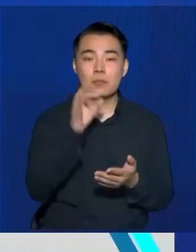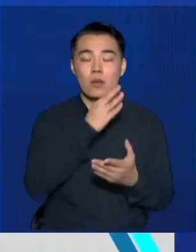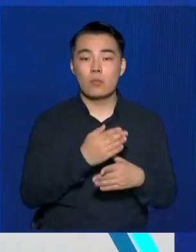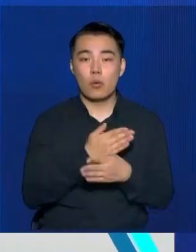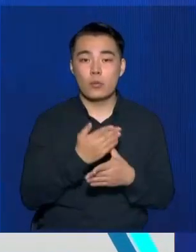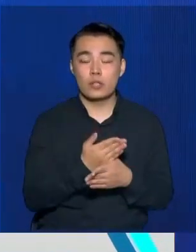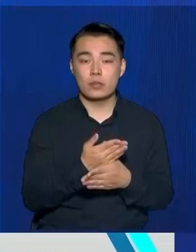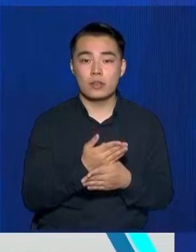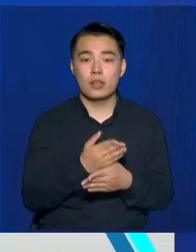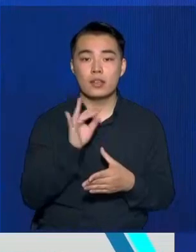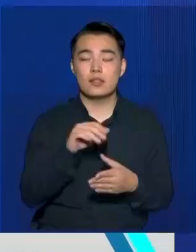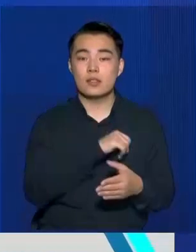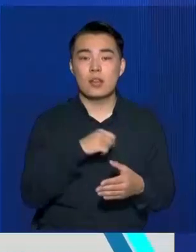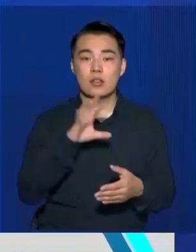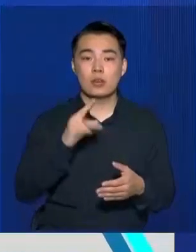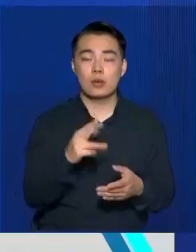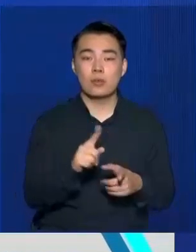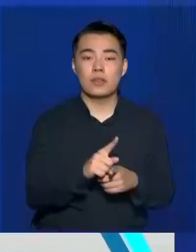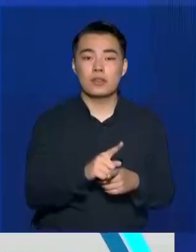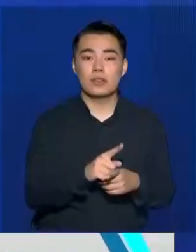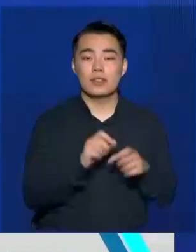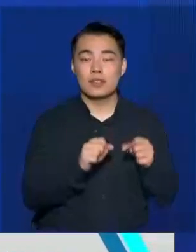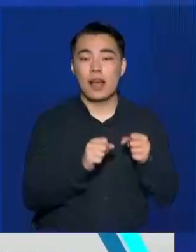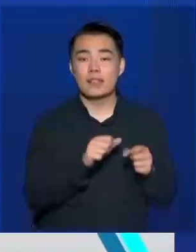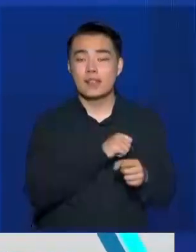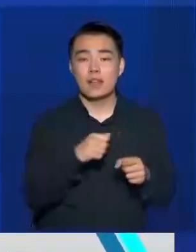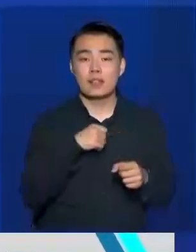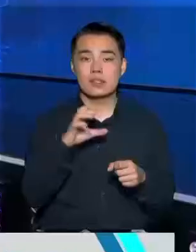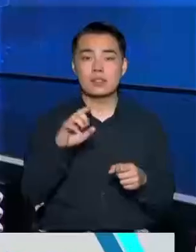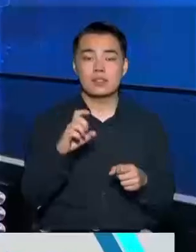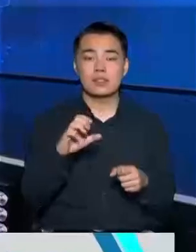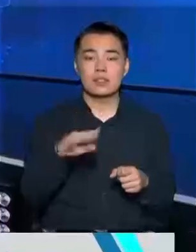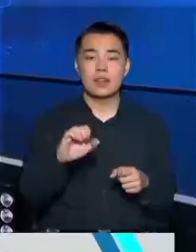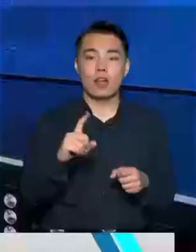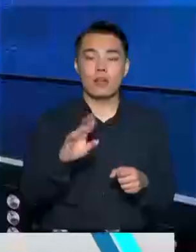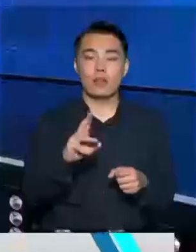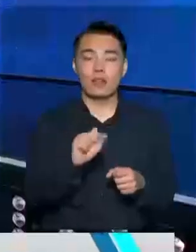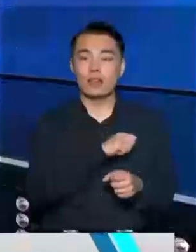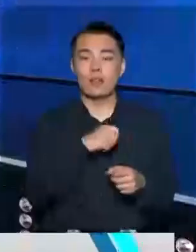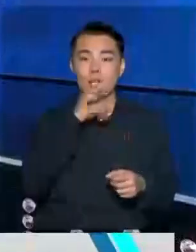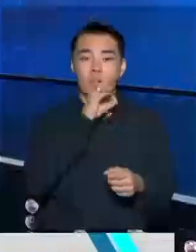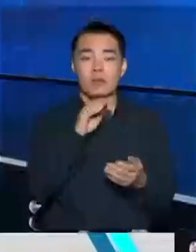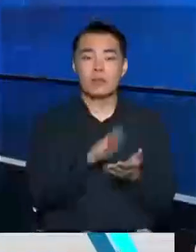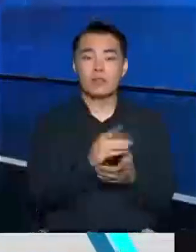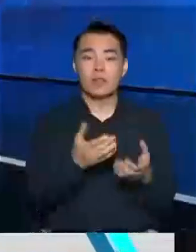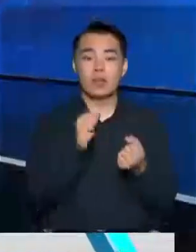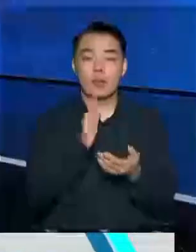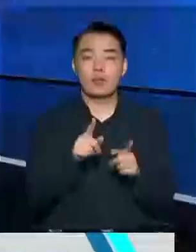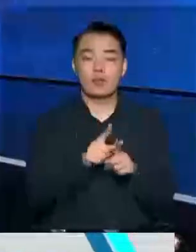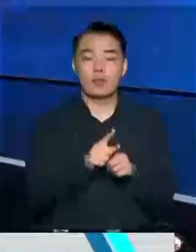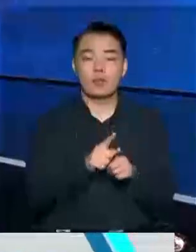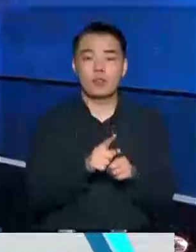и обязательно социального медицинского страхования. Например, только на амбулаторное лекарственное обеспечение приобретаются лекарства на более